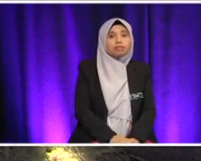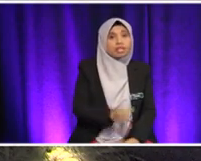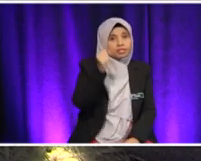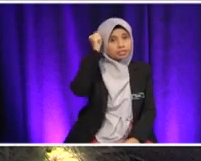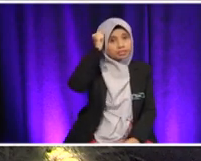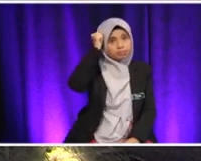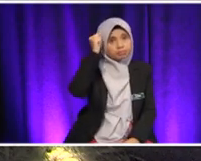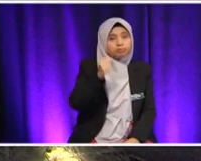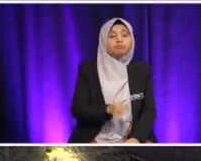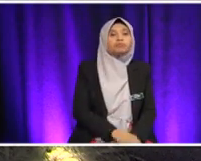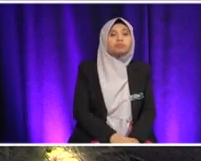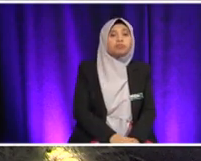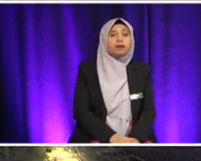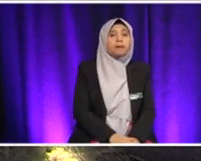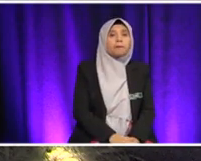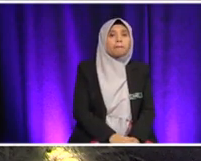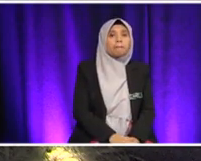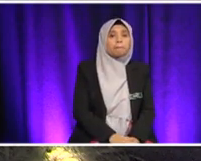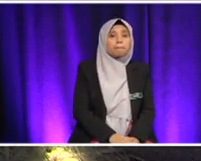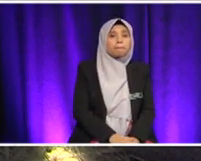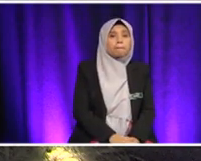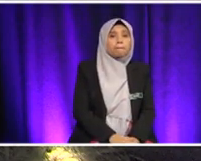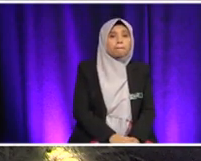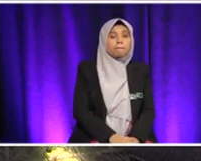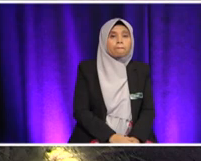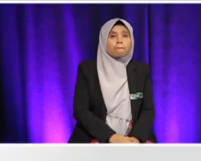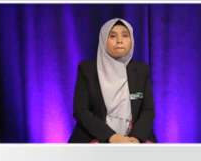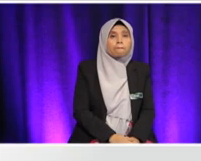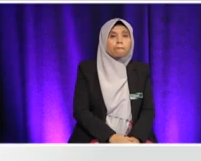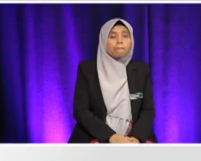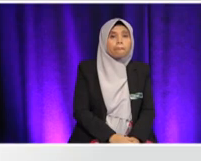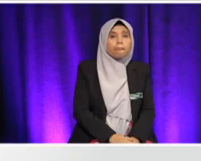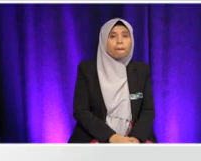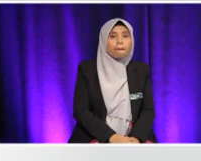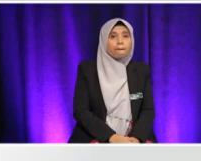Oke saya Ali baca kemudian isi tempat kosong ya